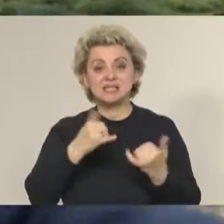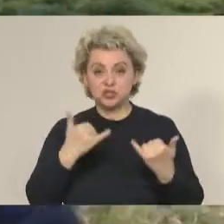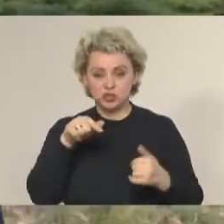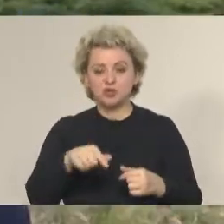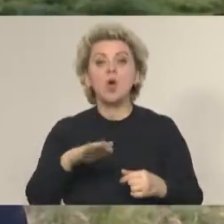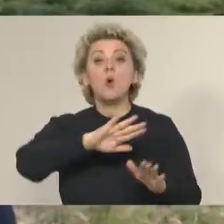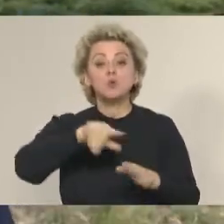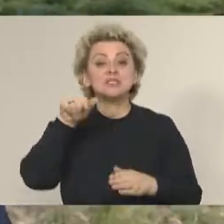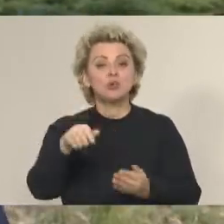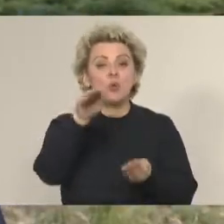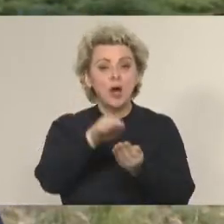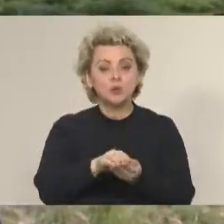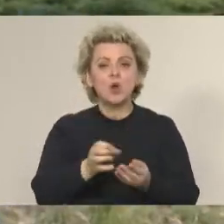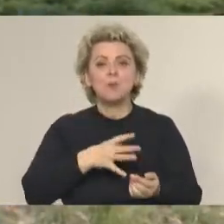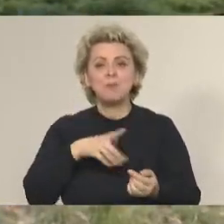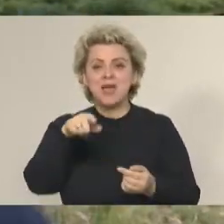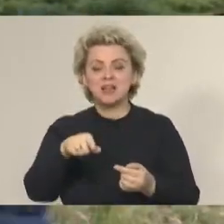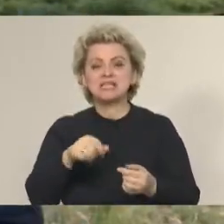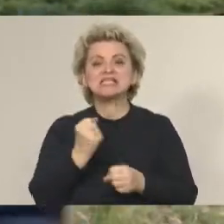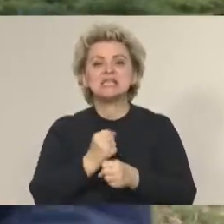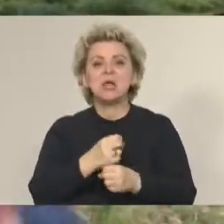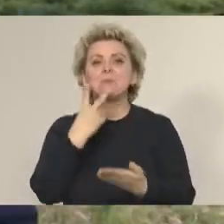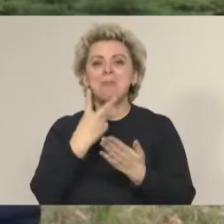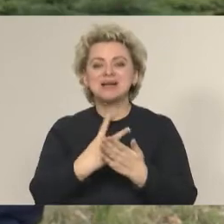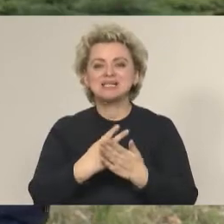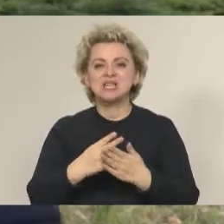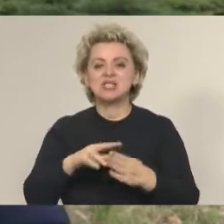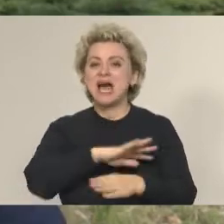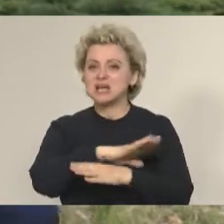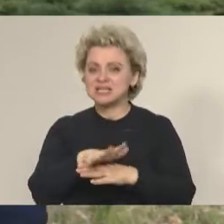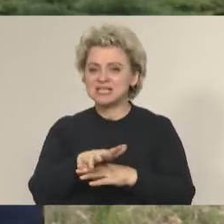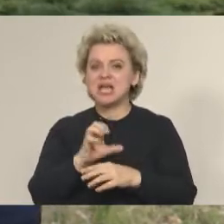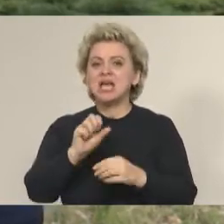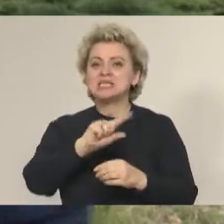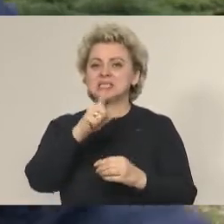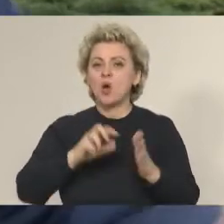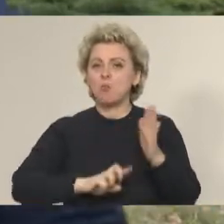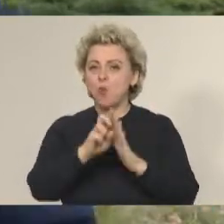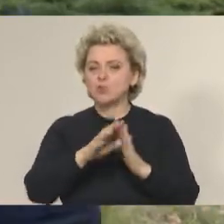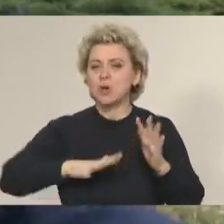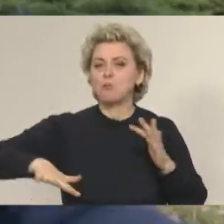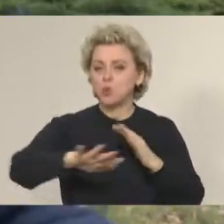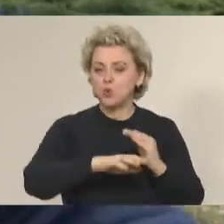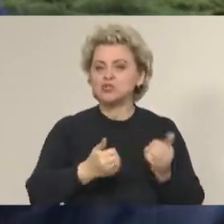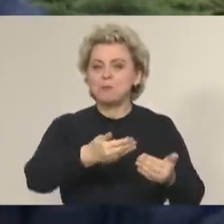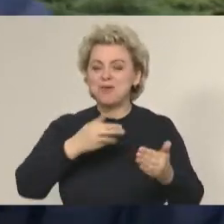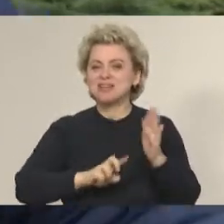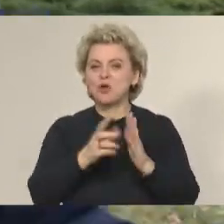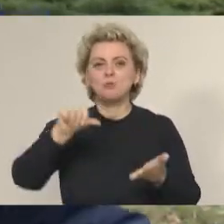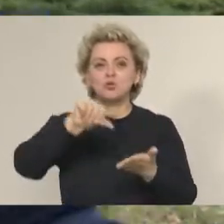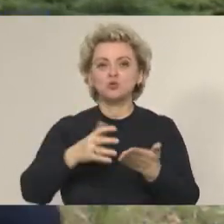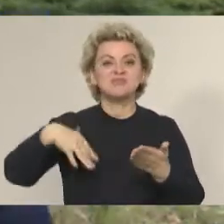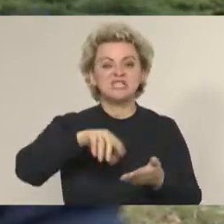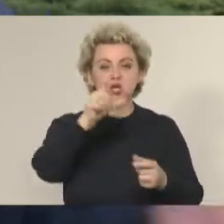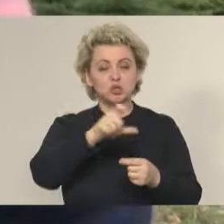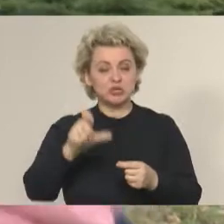Маркова отпели, белые учинили показательную казнь на Соборной площади, перед храмом, в присутствии всех